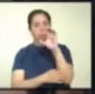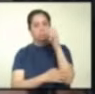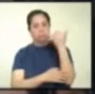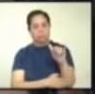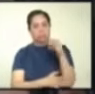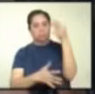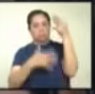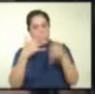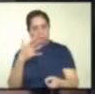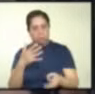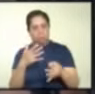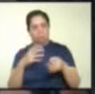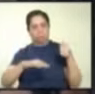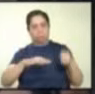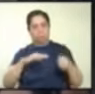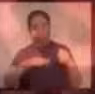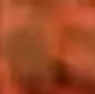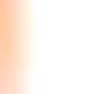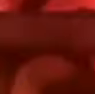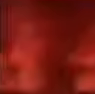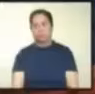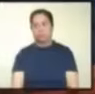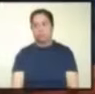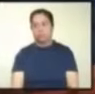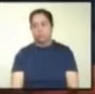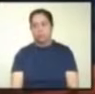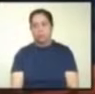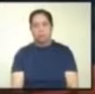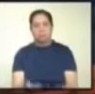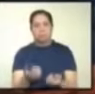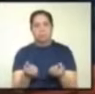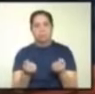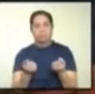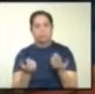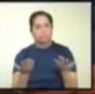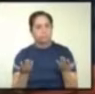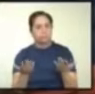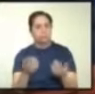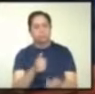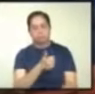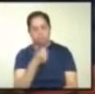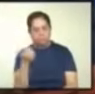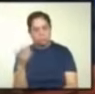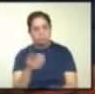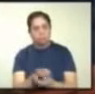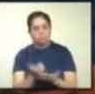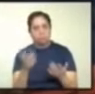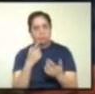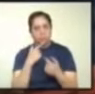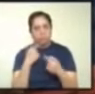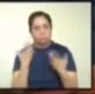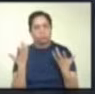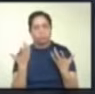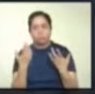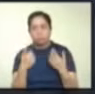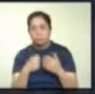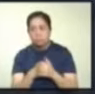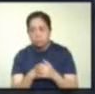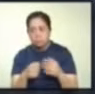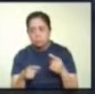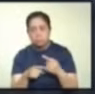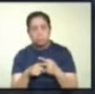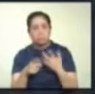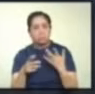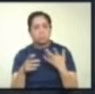ang final arbiter ng kaso. There are others who have contrary views. For